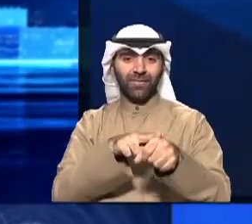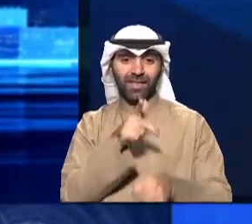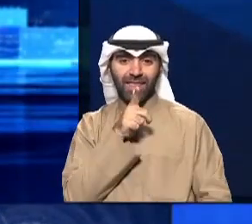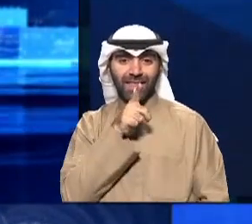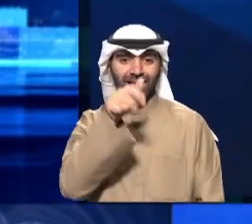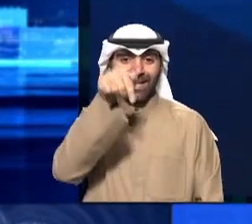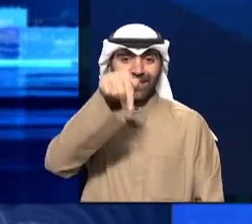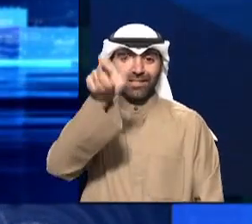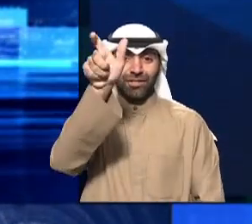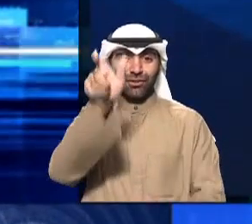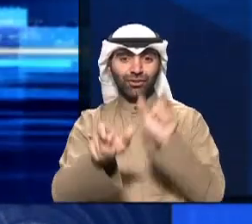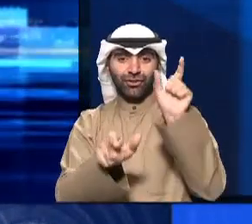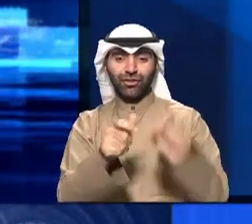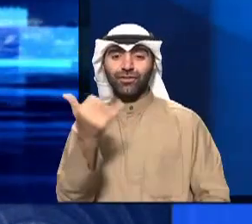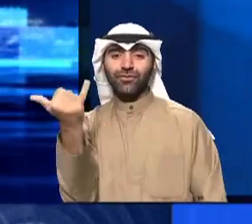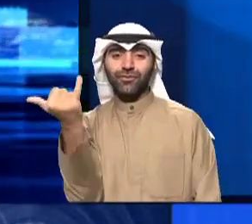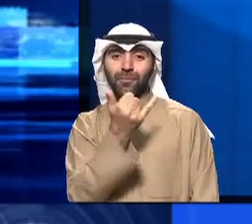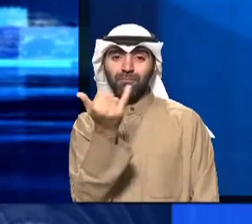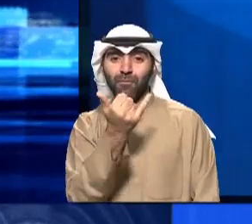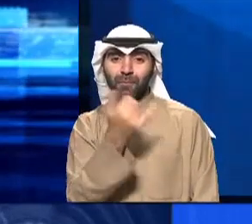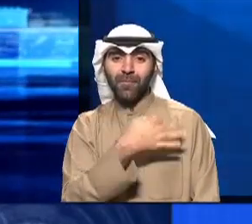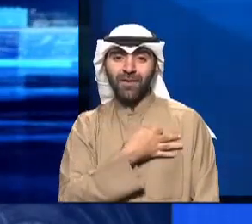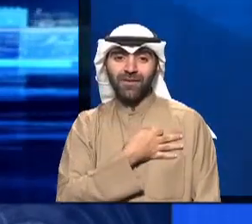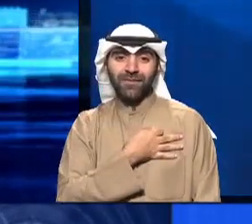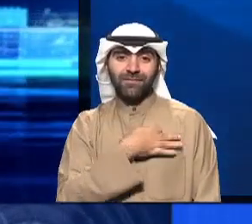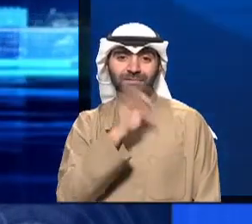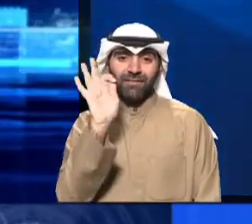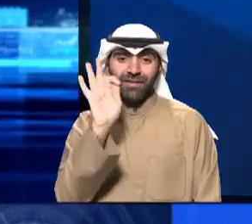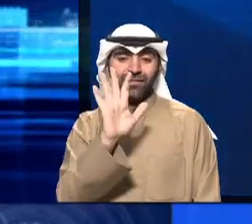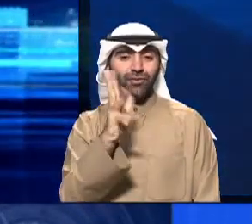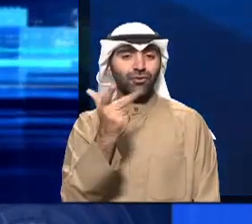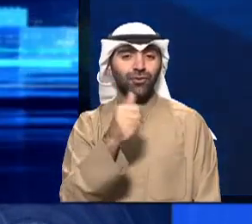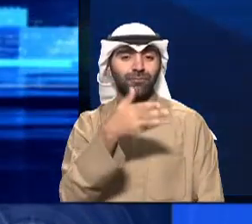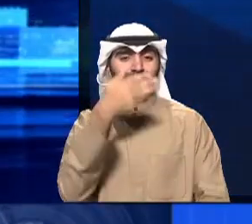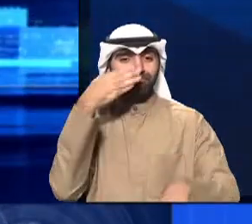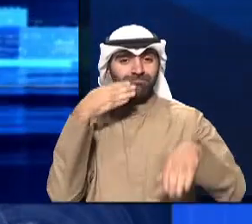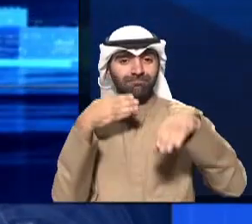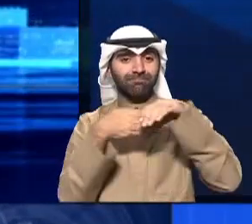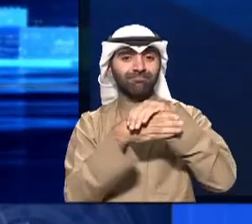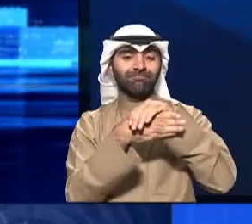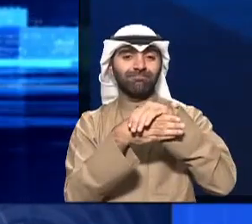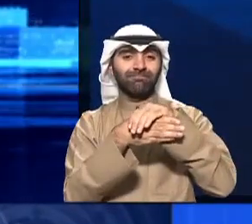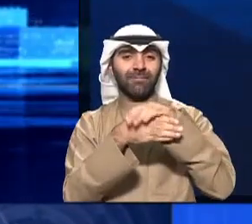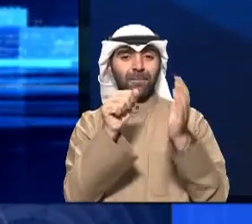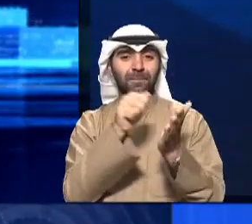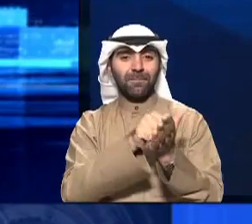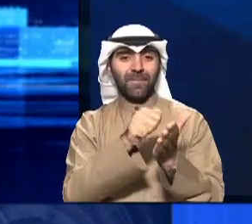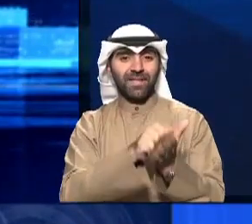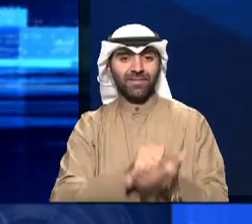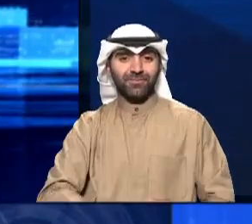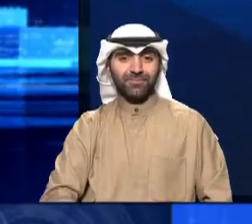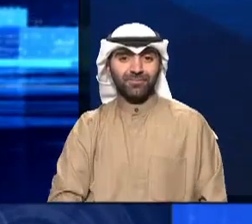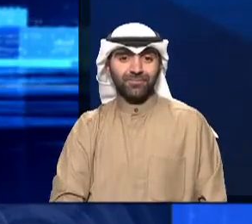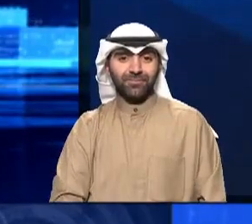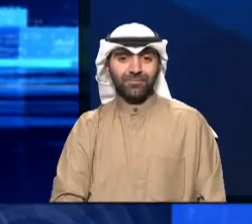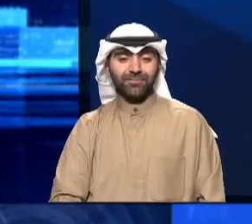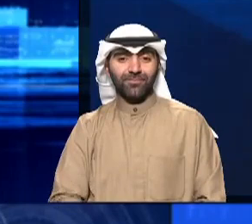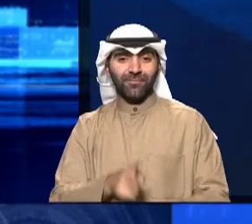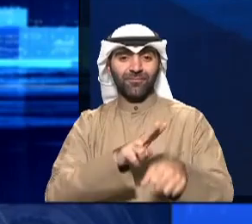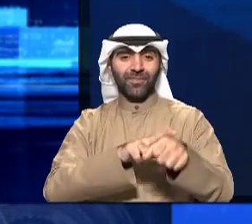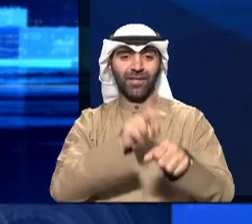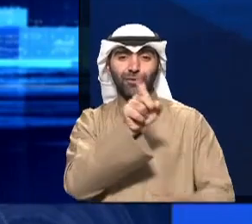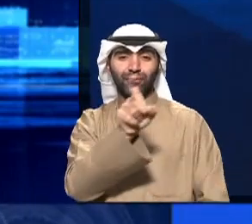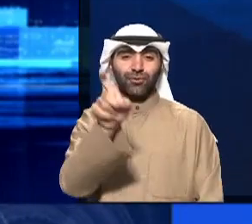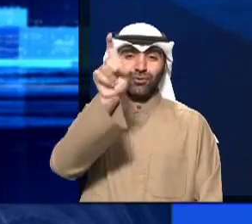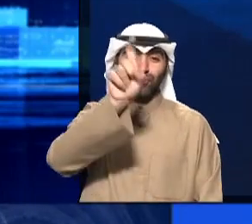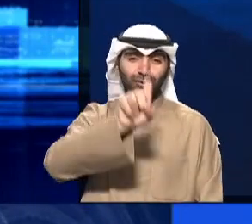لضريبة، لدفع غرامة مالية لغرامة. نعم مريم، نعم مريم، اتضحت الرؤية. دعينا ننتقل إلى شق آخر بعد